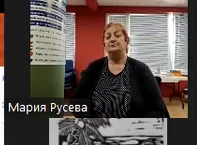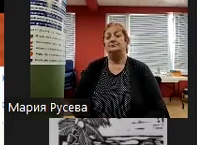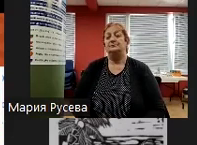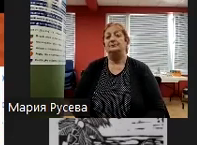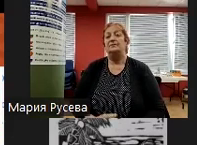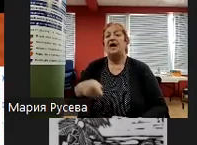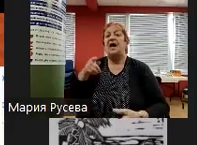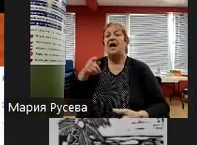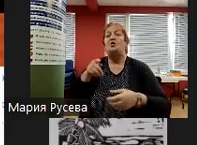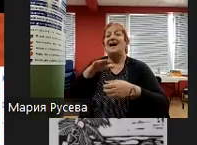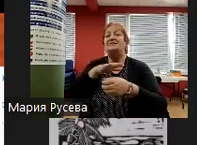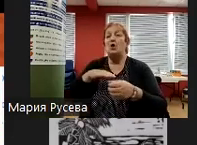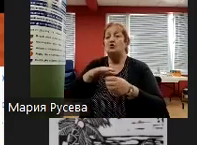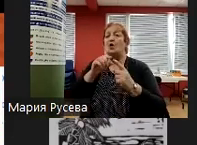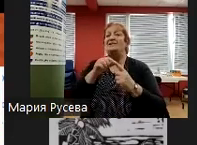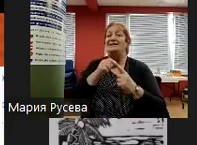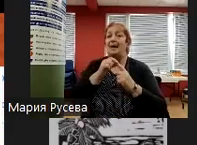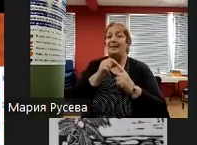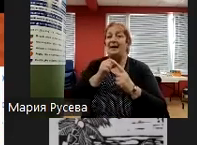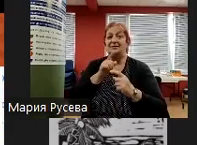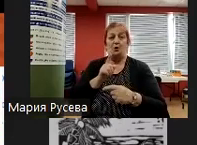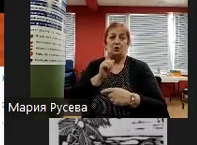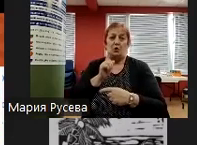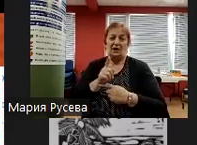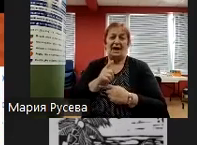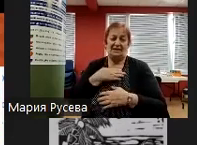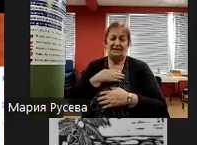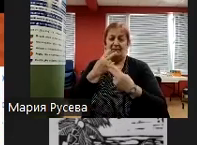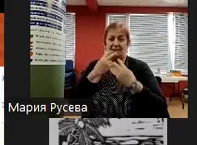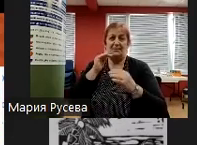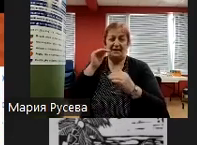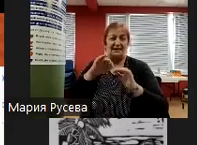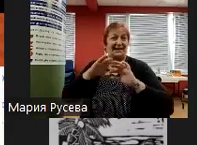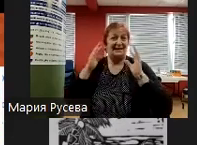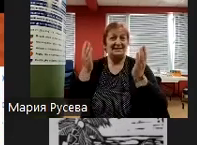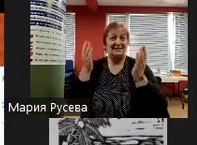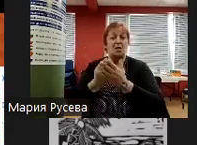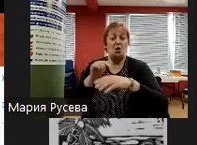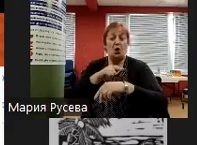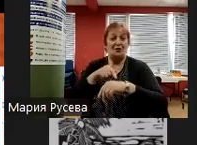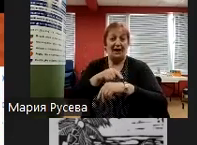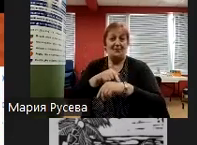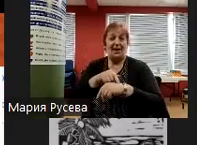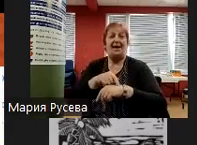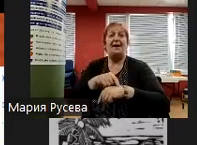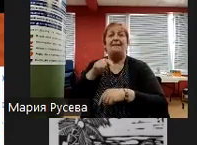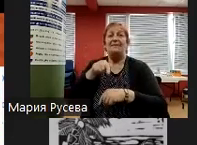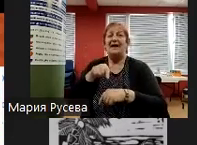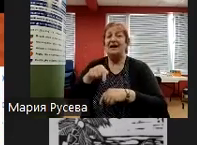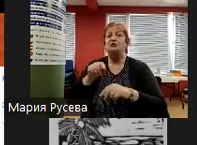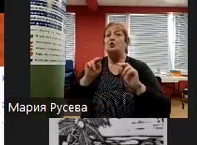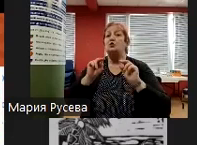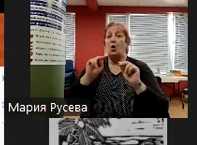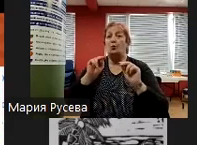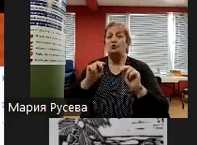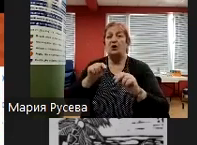са основните принципи, които трябва да имате предвид през цялото време, по време на това днешно обучение. И